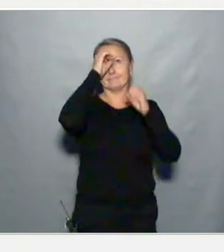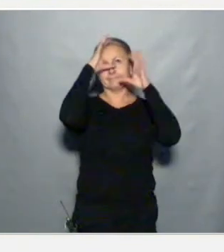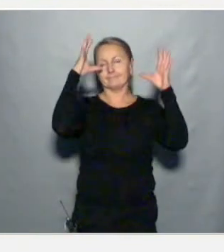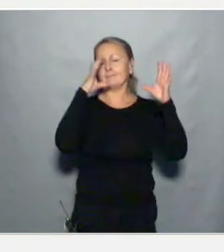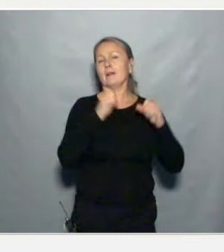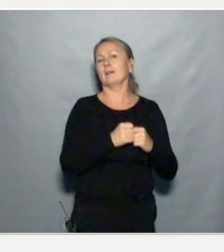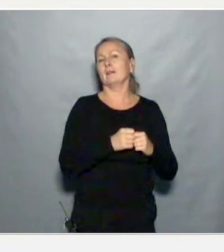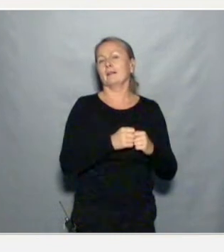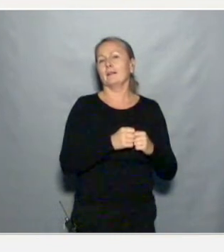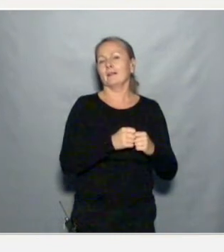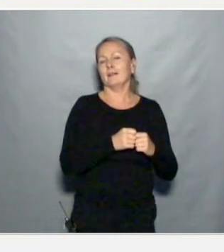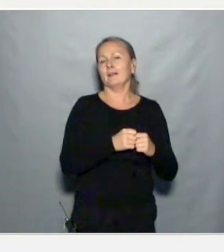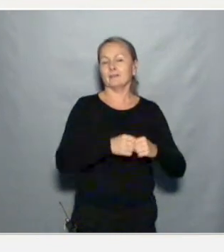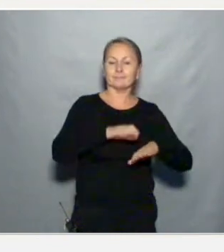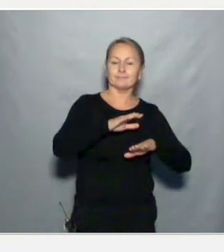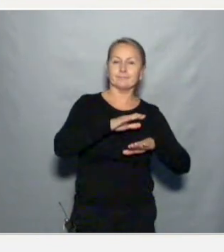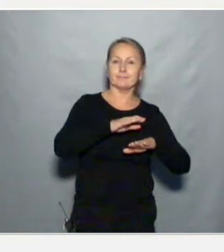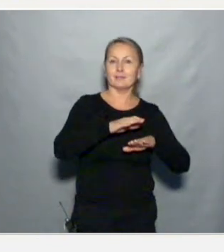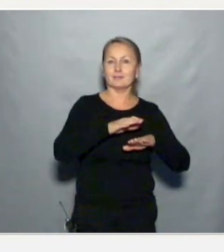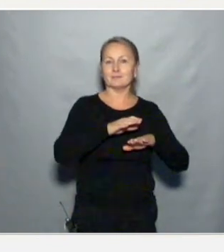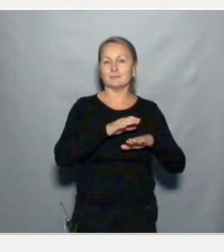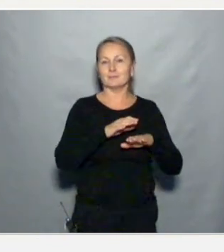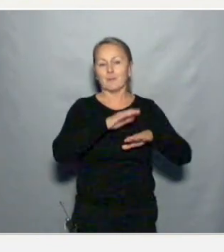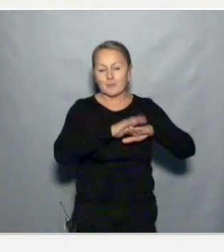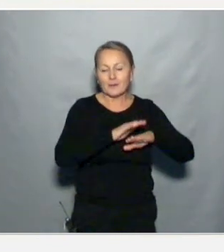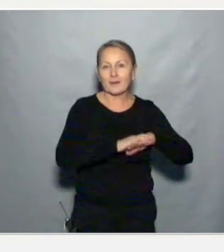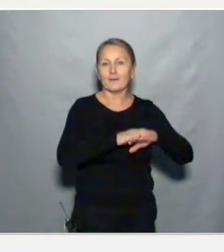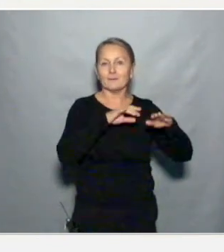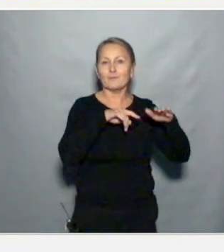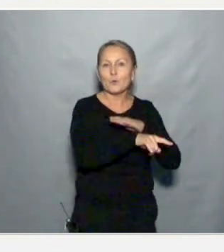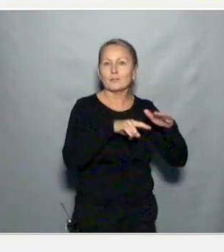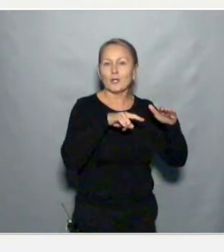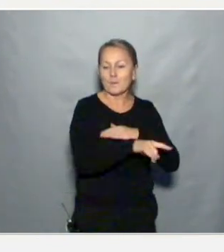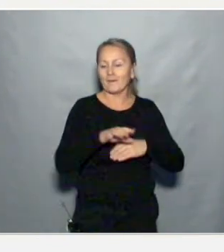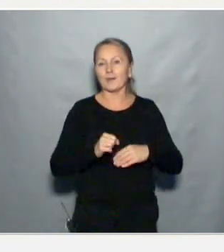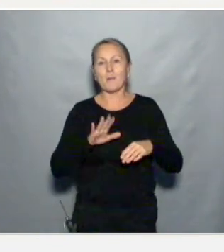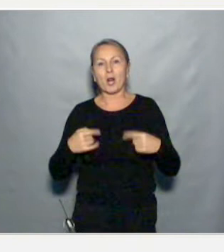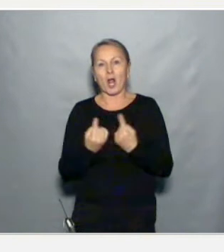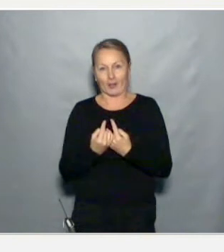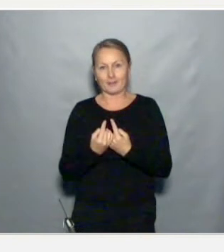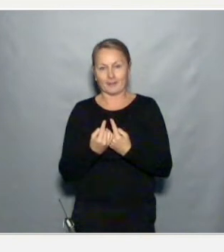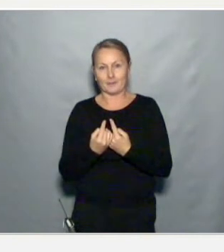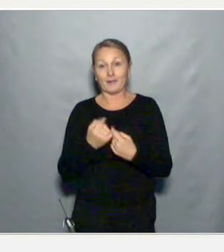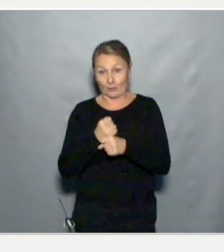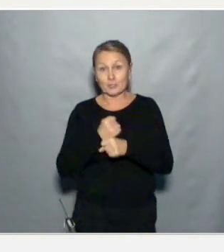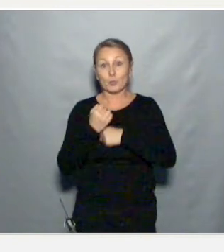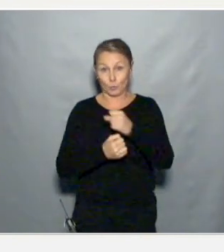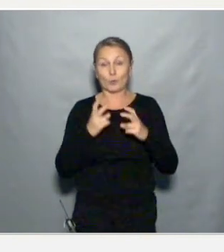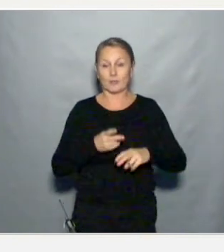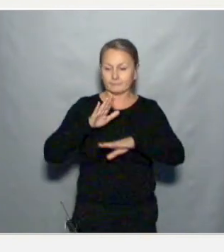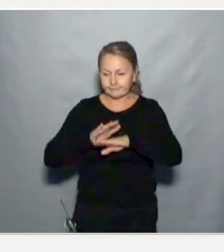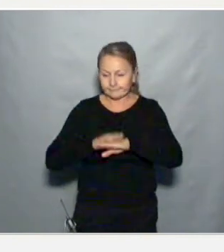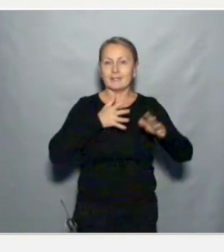skulle planera en flykt eller en rymning från förskolan, utan jag faktiskt också gjorde det,